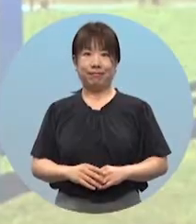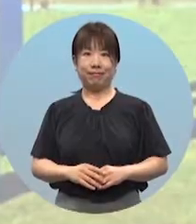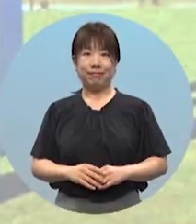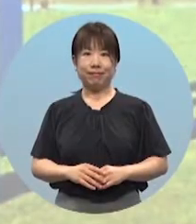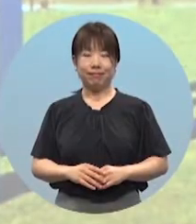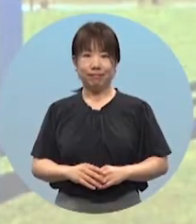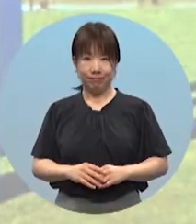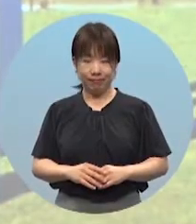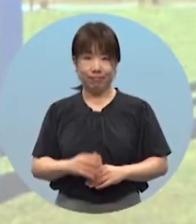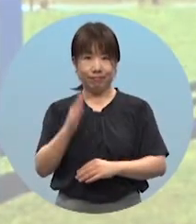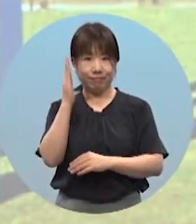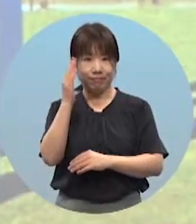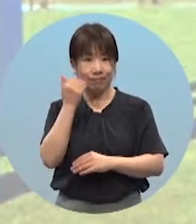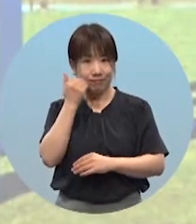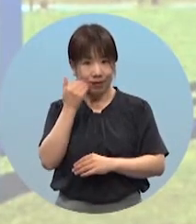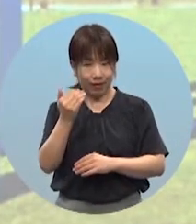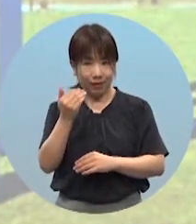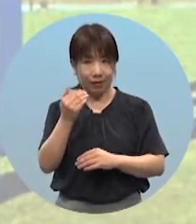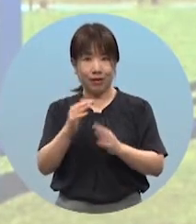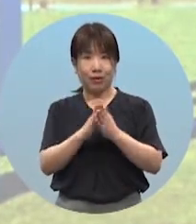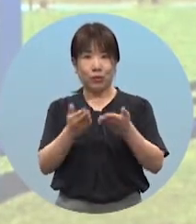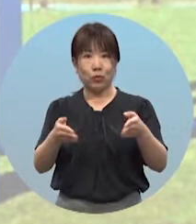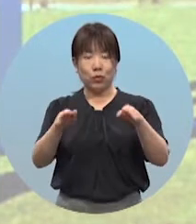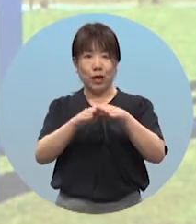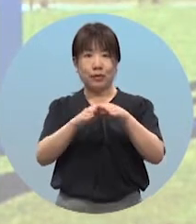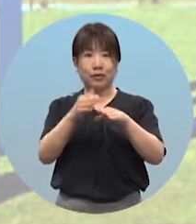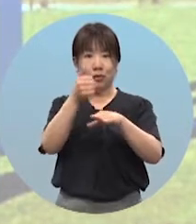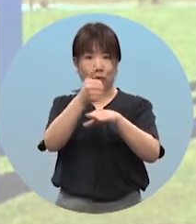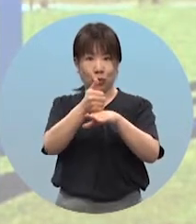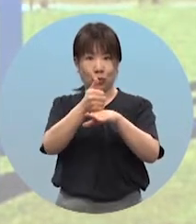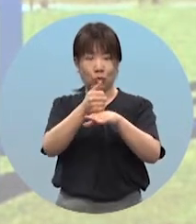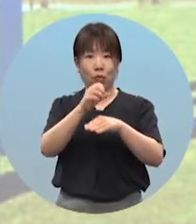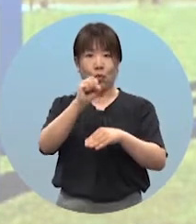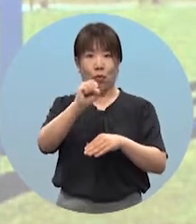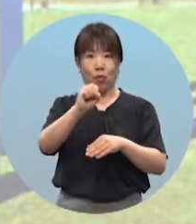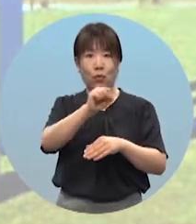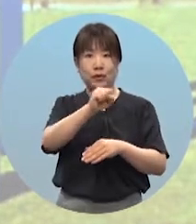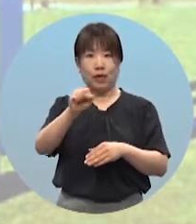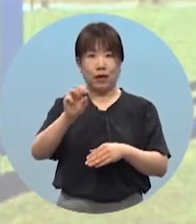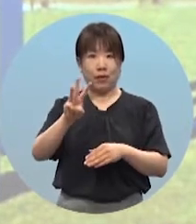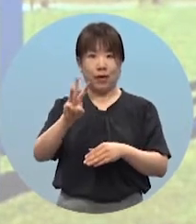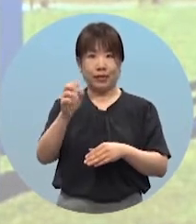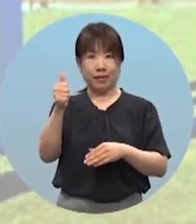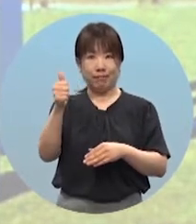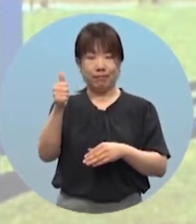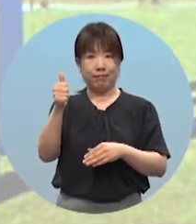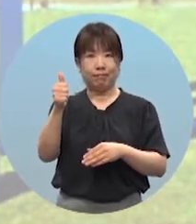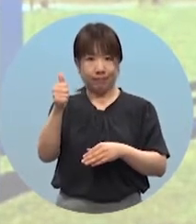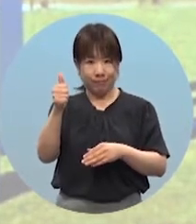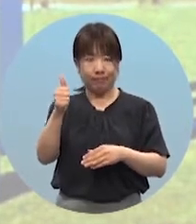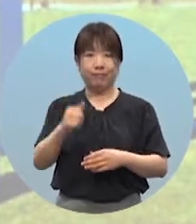案内を務めるカレードの小沢館長に伺いました。